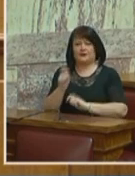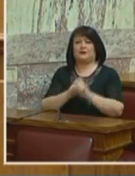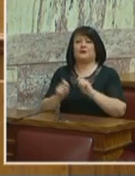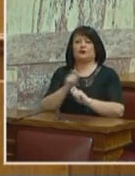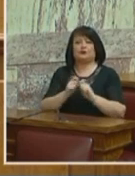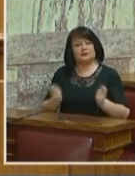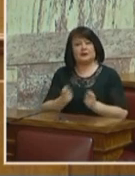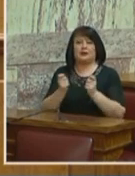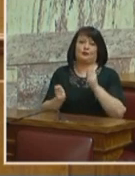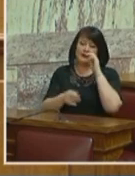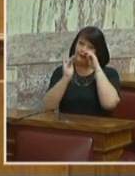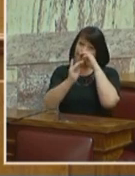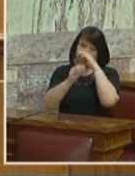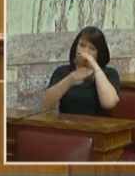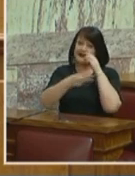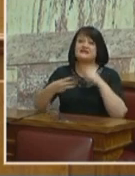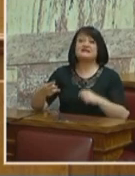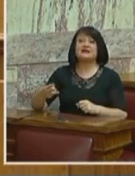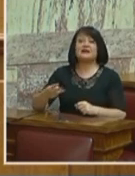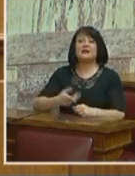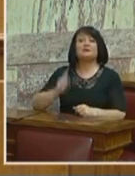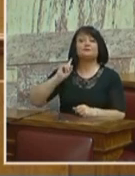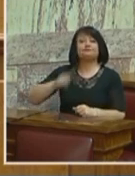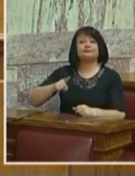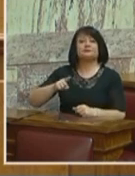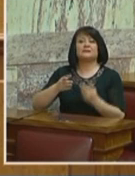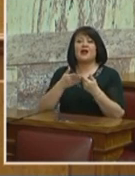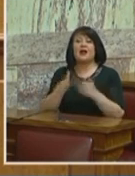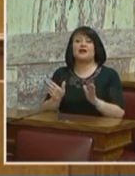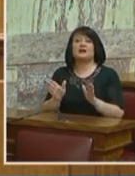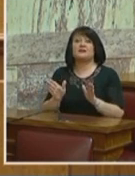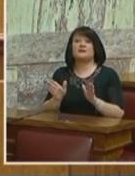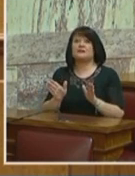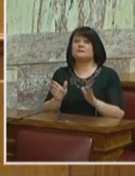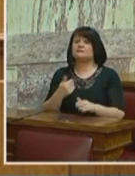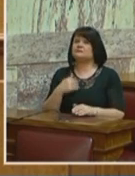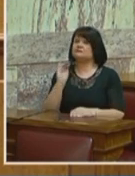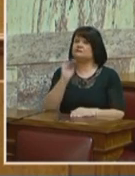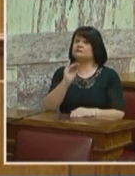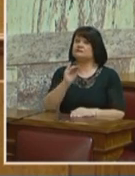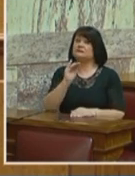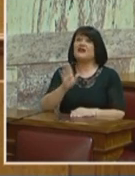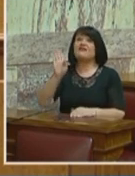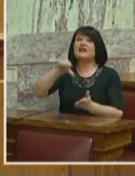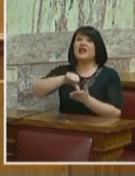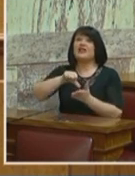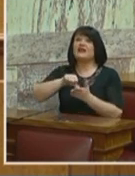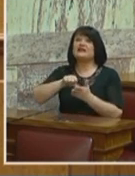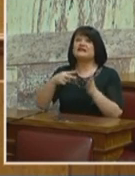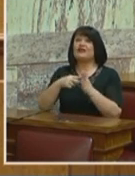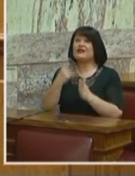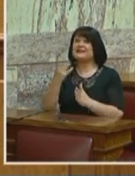Κυρίες και κύριοι του ΣΥΡΙΖΑ, παραβιάζετε ανοιχτές θύρες. Έχω ζητήσει την κατάτμιση της Β' Αθηνών από το